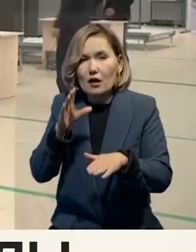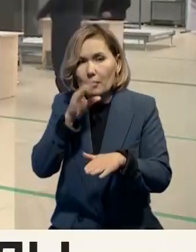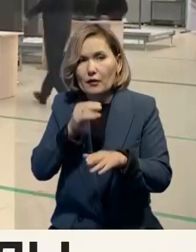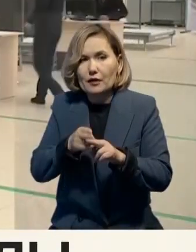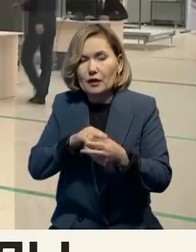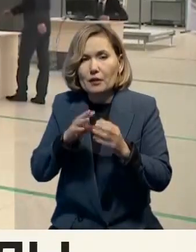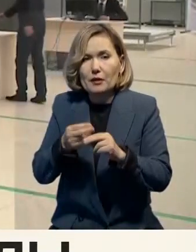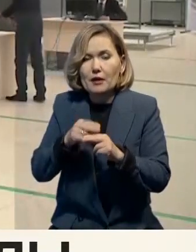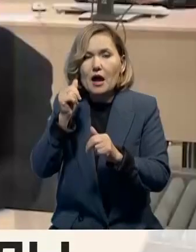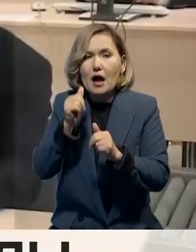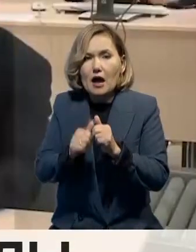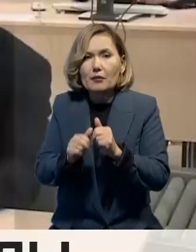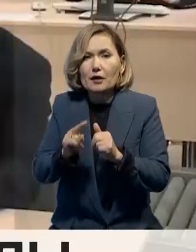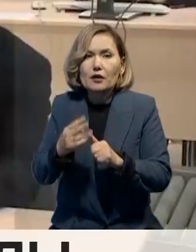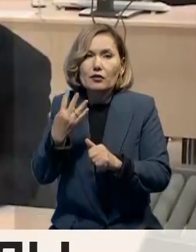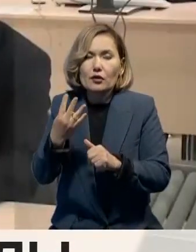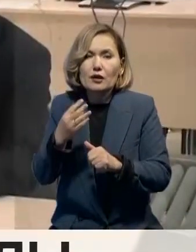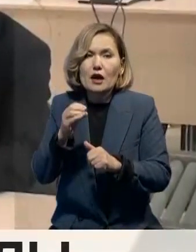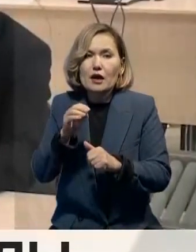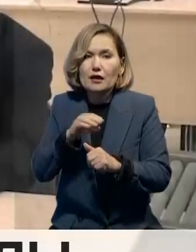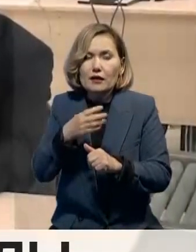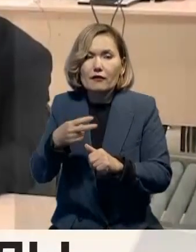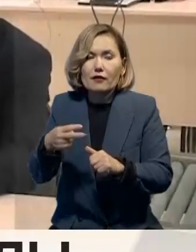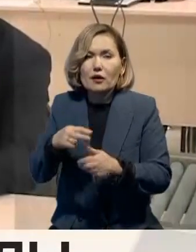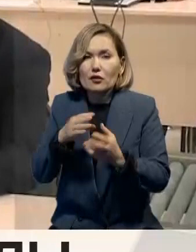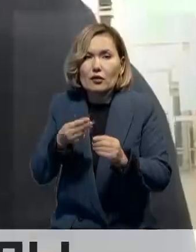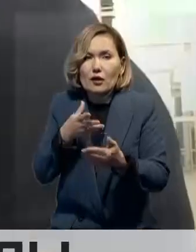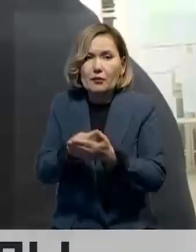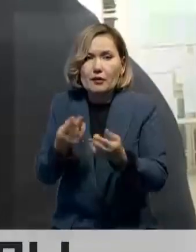оның артылған әрбір келісіне 4 евроға дейін қосымша құн